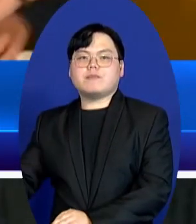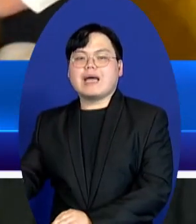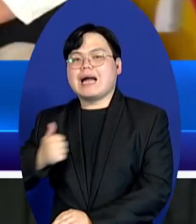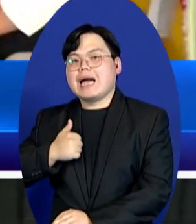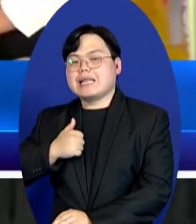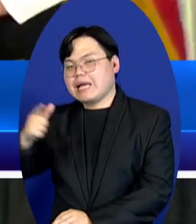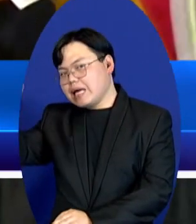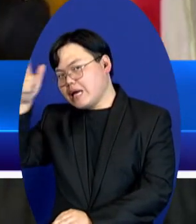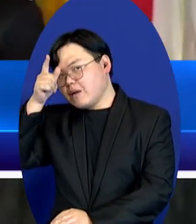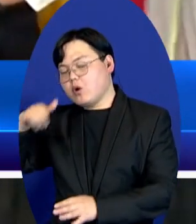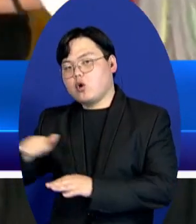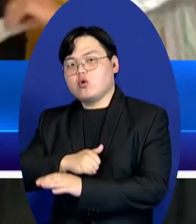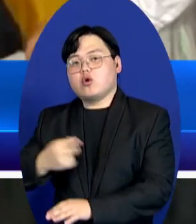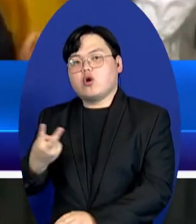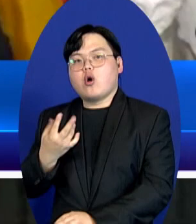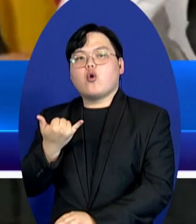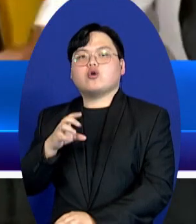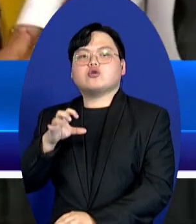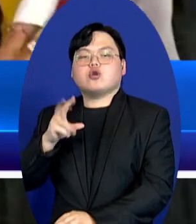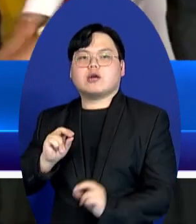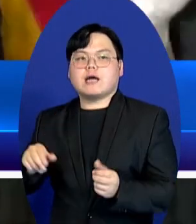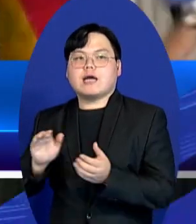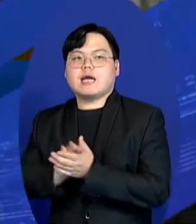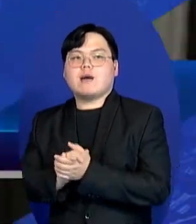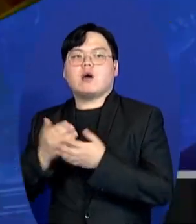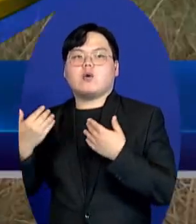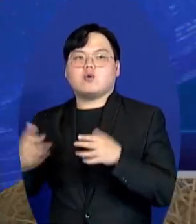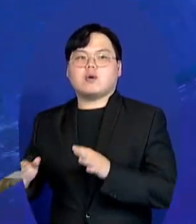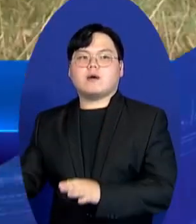Канад, Герман улсууд хооронд хүчтөрөгч нийлүүлэлт гэрээ байгуулагдаж байна.